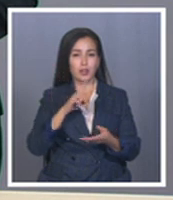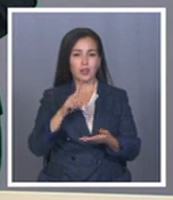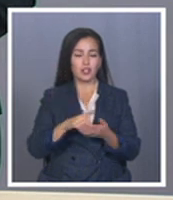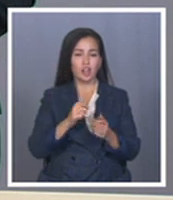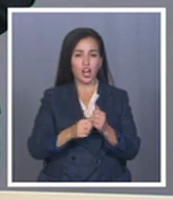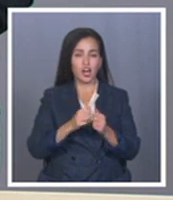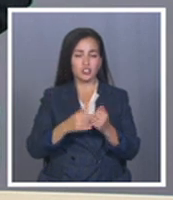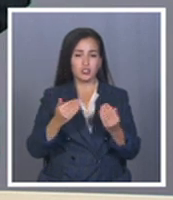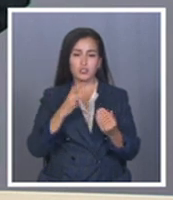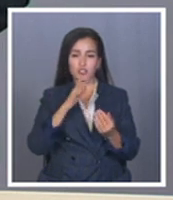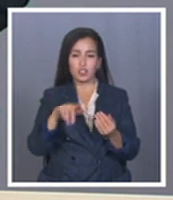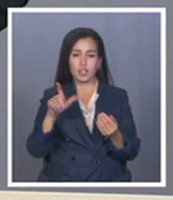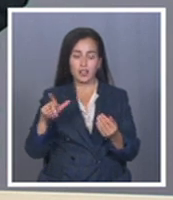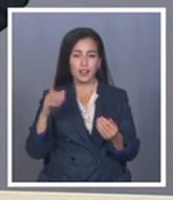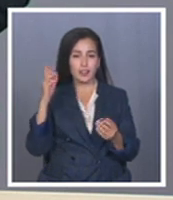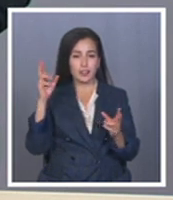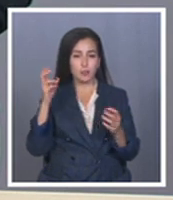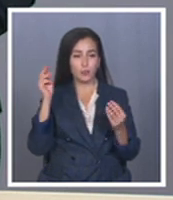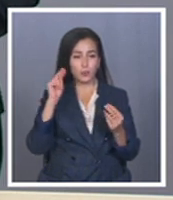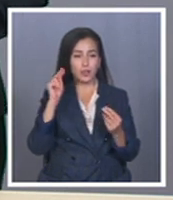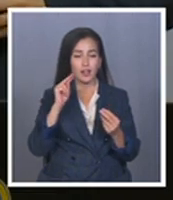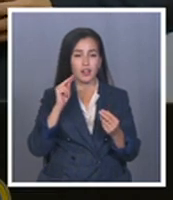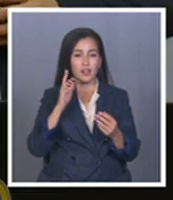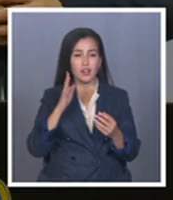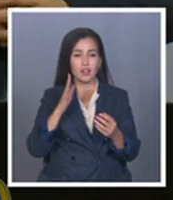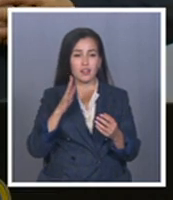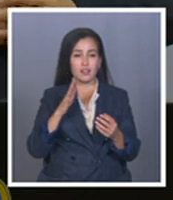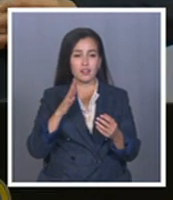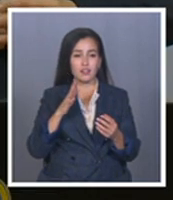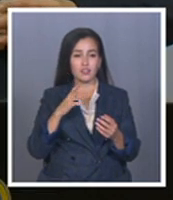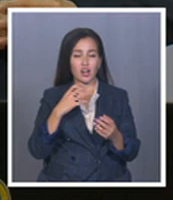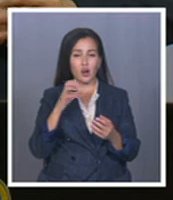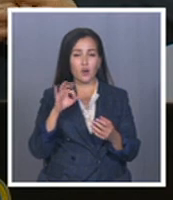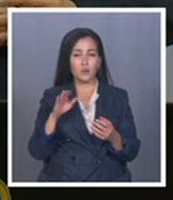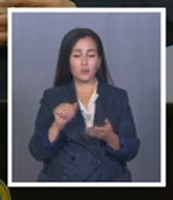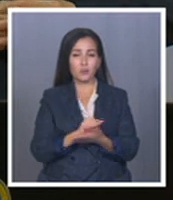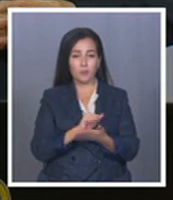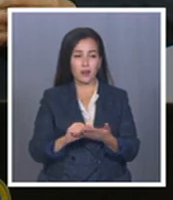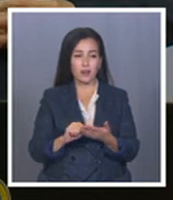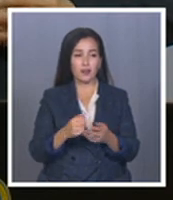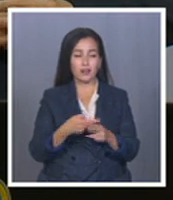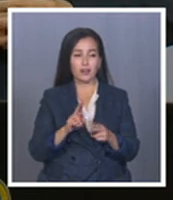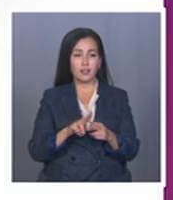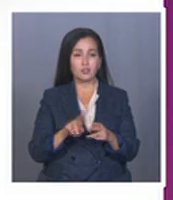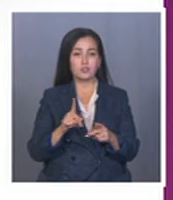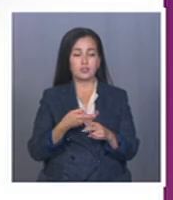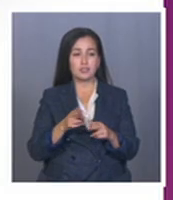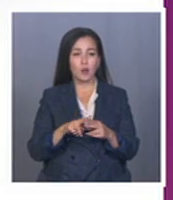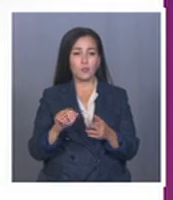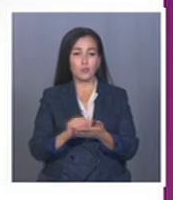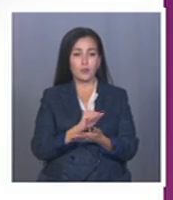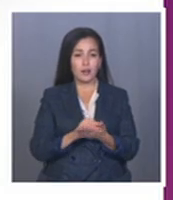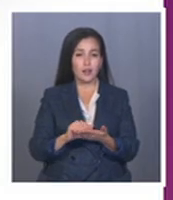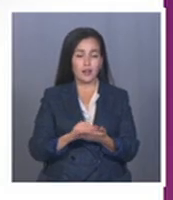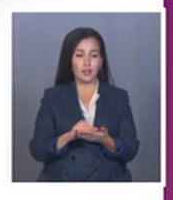современному человеку. Тема урока – деловые бумаги. Сегодня мы узнаем, что такое деловые бумаги,